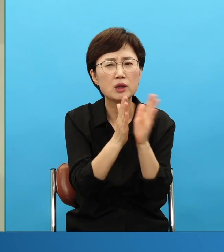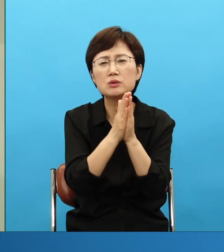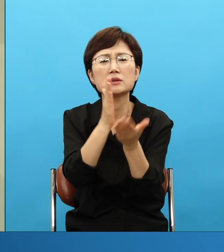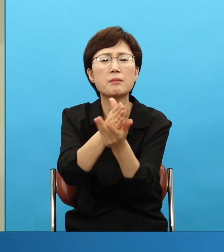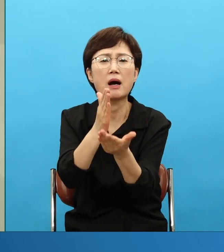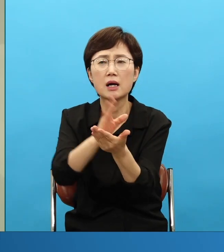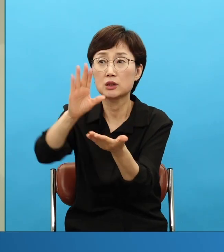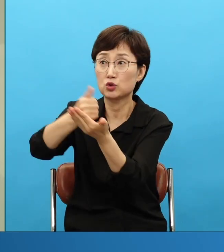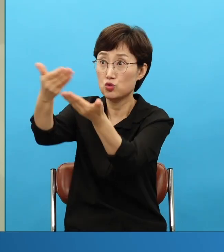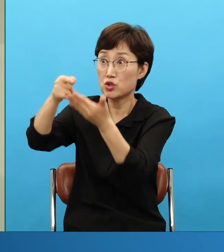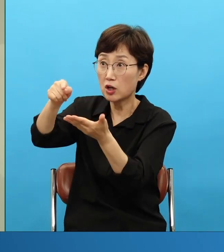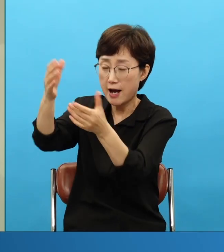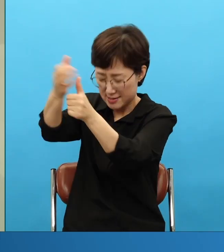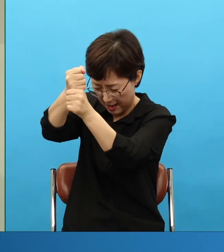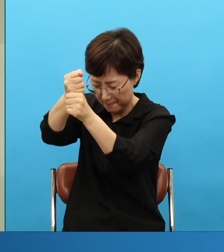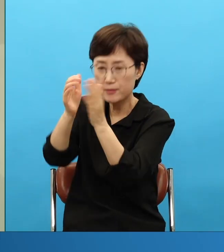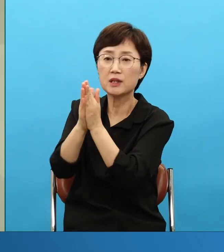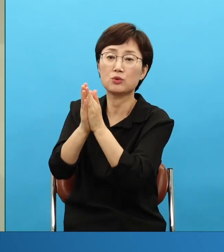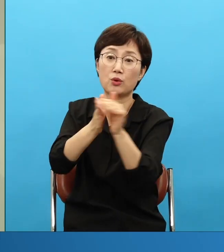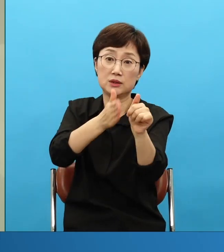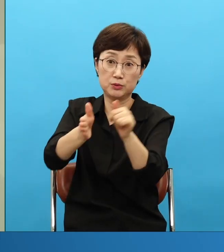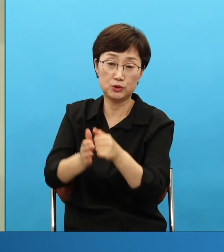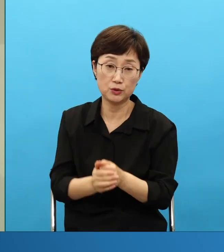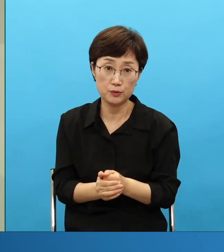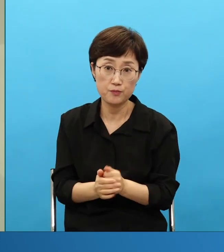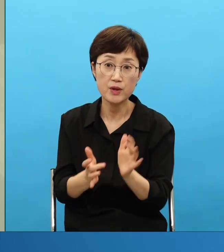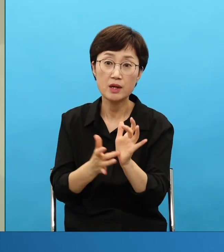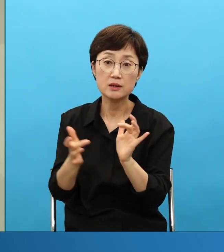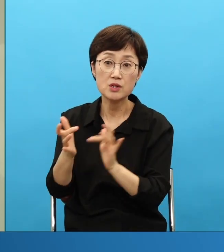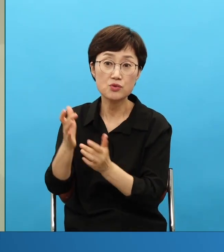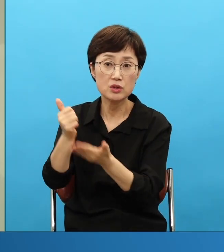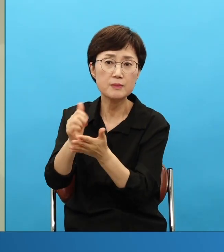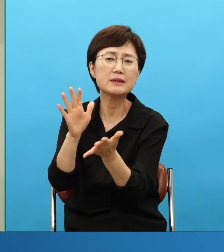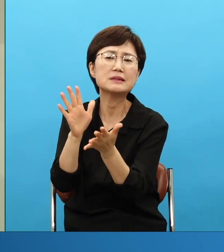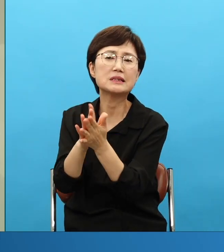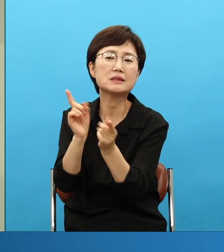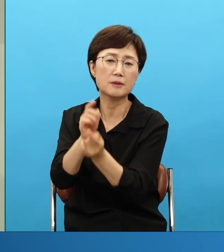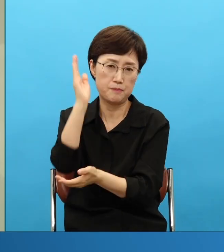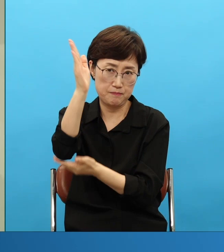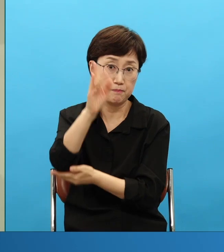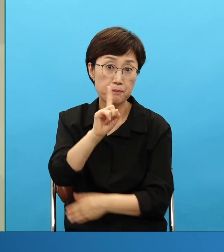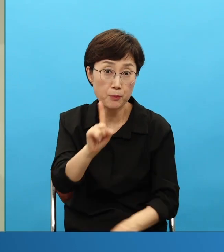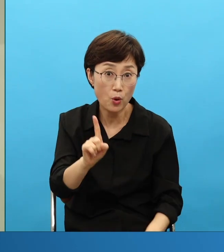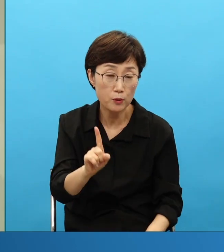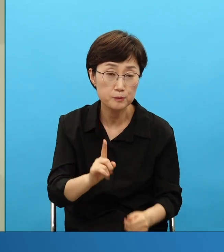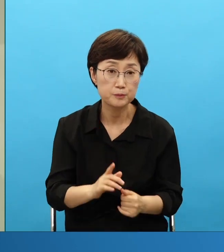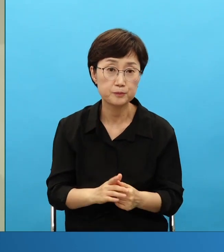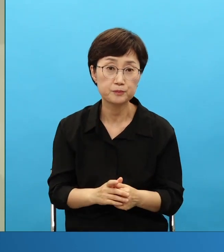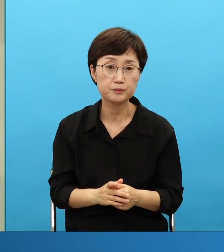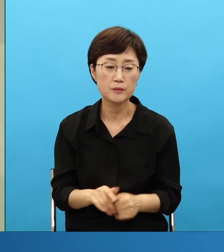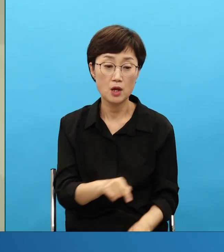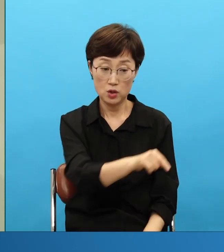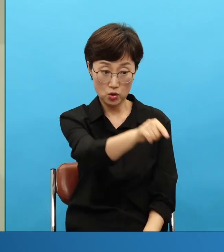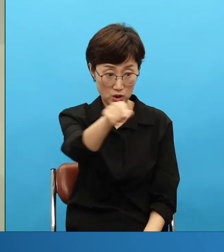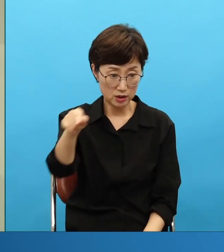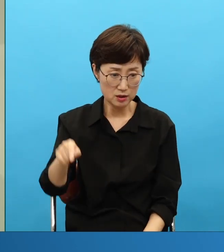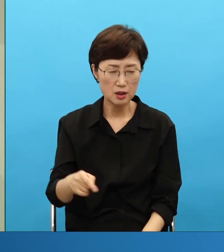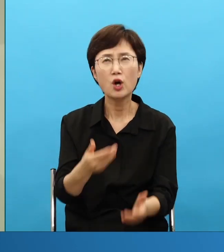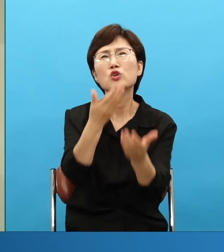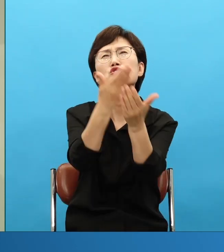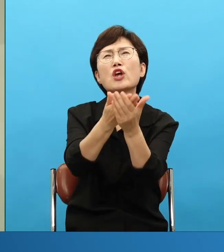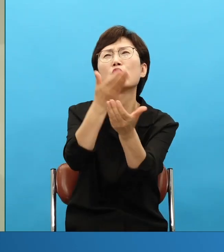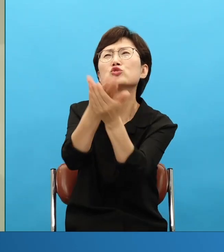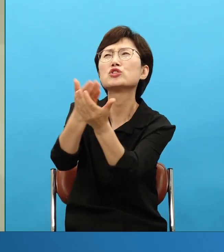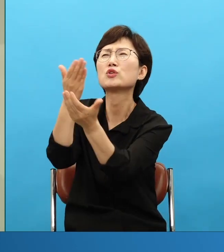이제 여러분 바르게 하셔야 돼요. 예수님이 직접 말씀하셨어요. Now we need to do things properly. Jesus directly said, 너희는 이런 거 달라 저런 거 달라